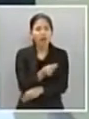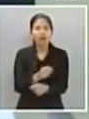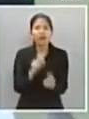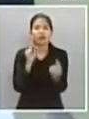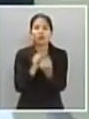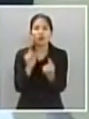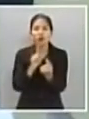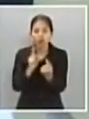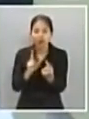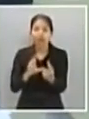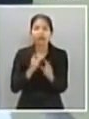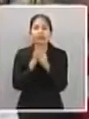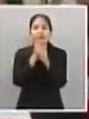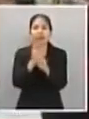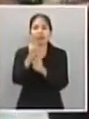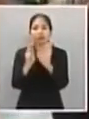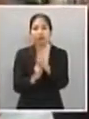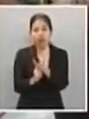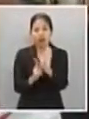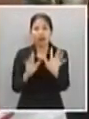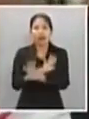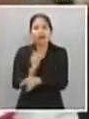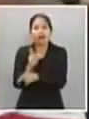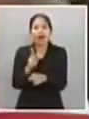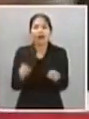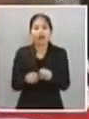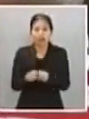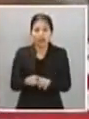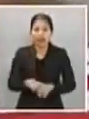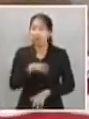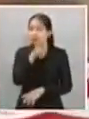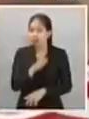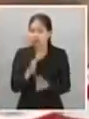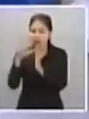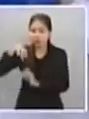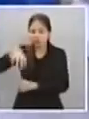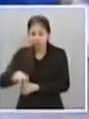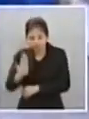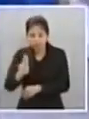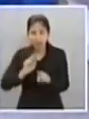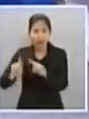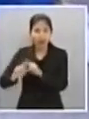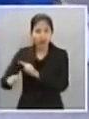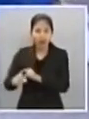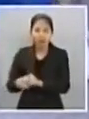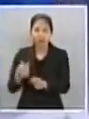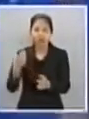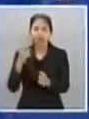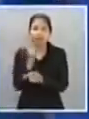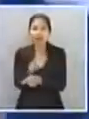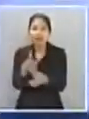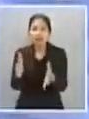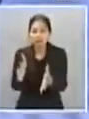องจ้างตามกฎหมายถามว่าเงินที่อยู่ในกองทุนนี้ที่นายจ้างที่ไม่สามารถจ้างคนพิการมาทำงานได้เอาไปทำอะไรก็จะจัดสรรเป็